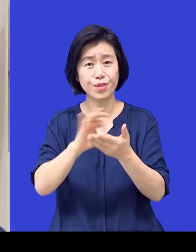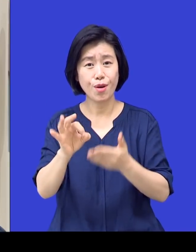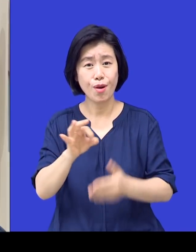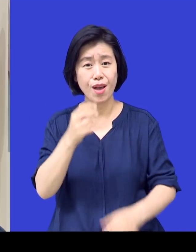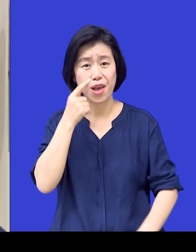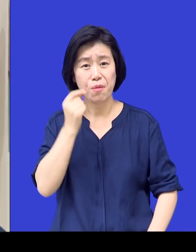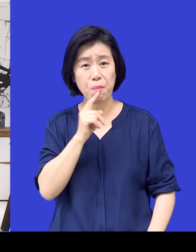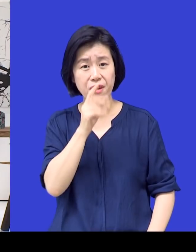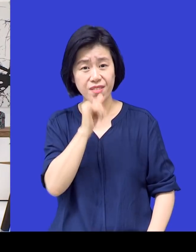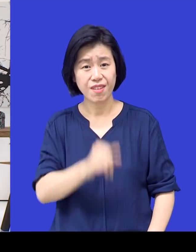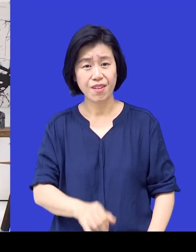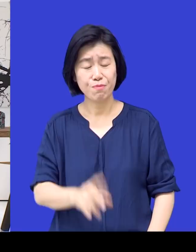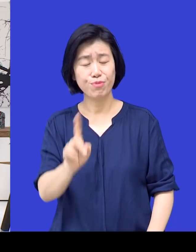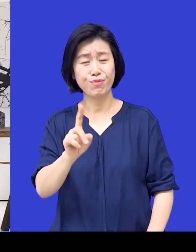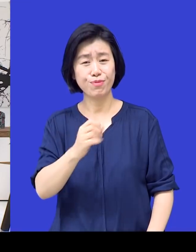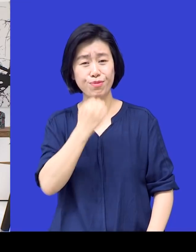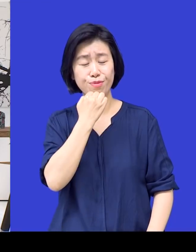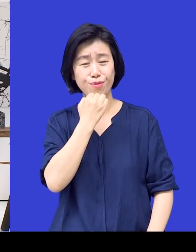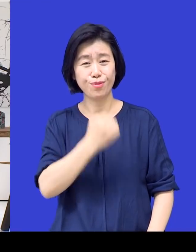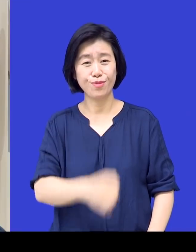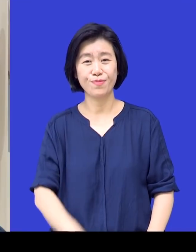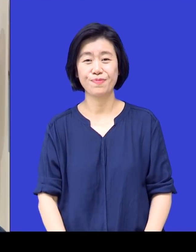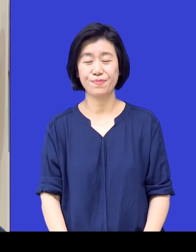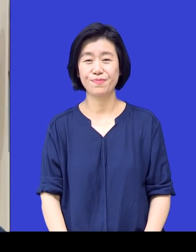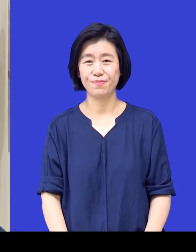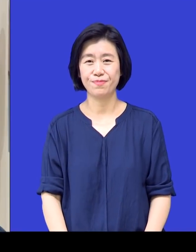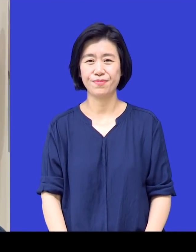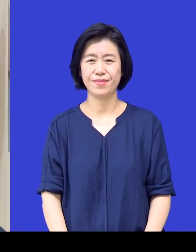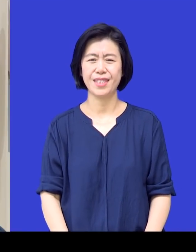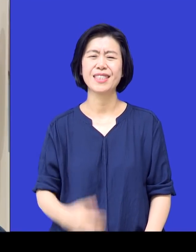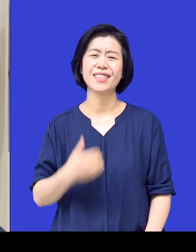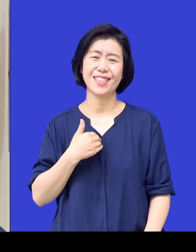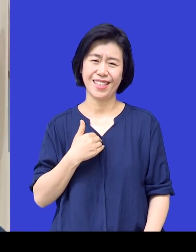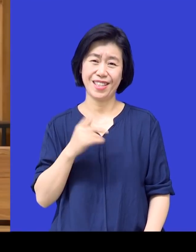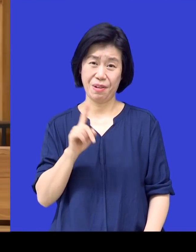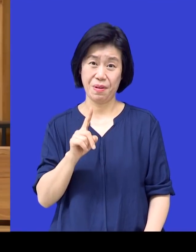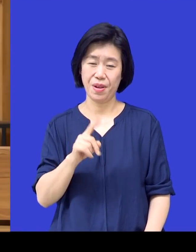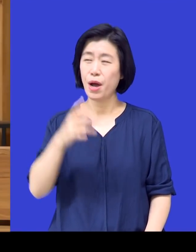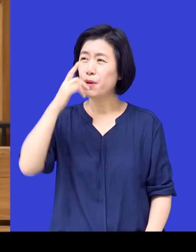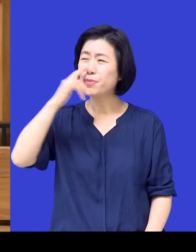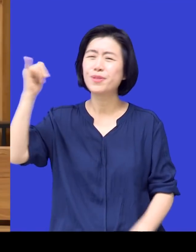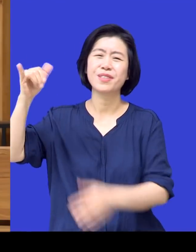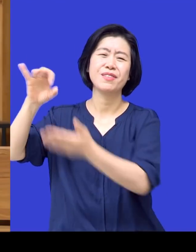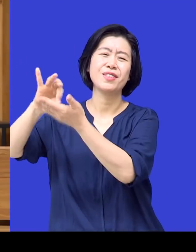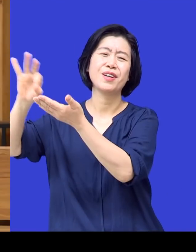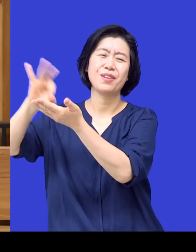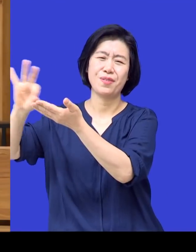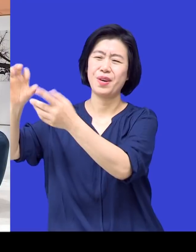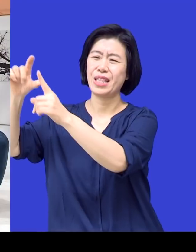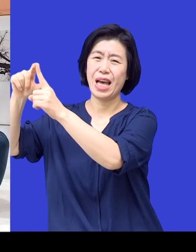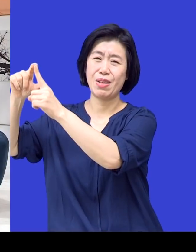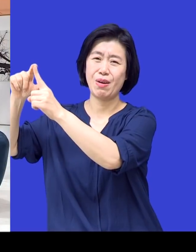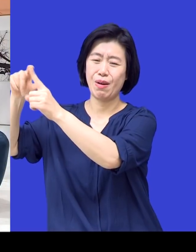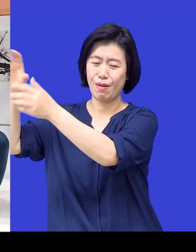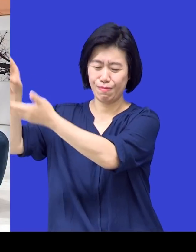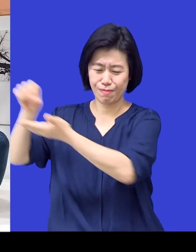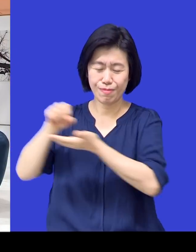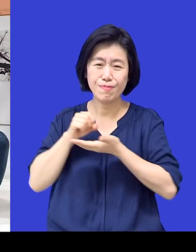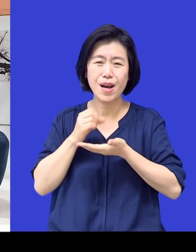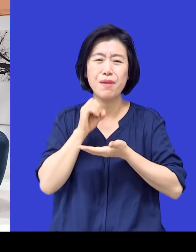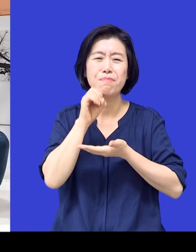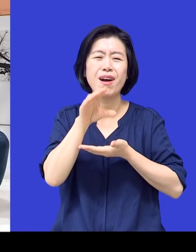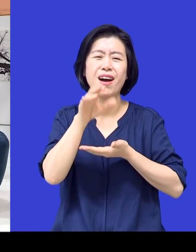제가 이런 게 있어요. 이 그 부모님의 그 단어 그렇지, 그렇지. 제가 맞아요. 한국어가 그렇죠. 되다 보니까 뭐